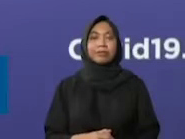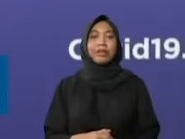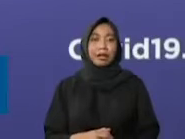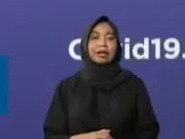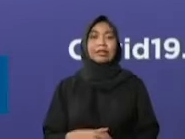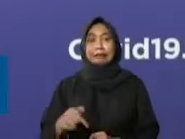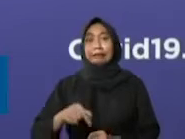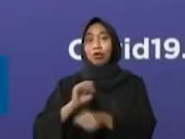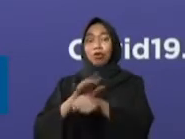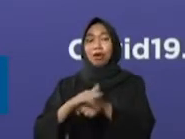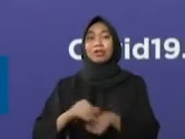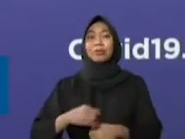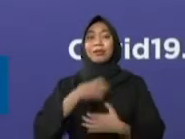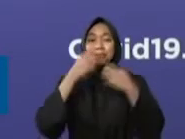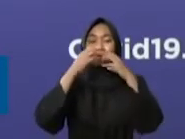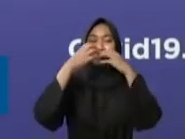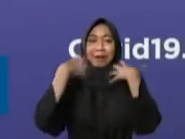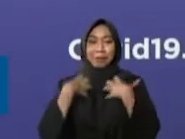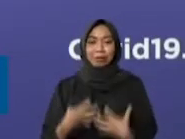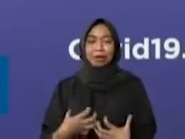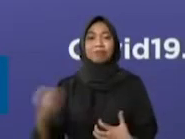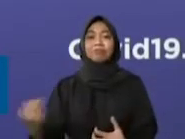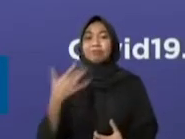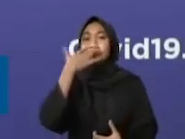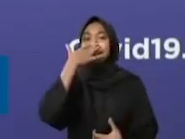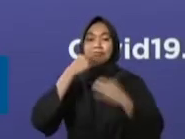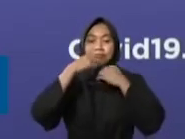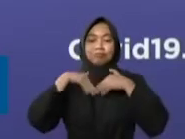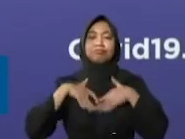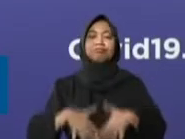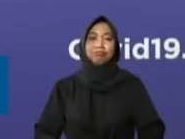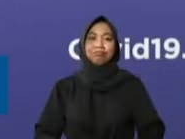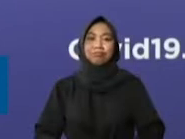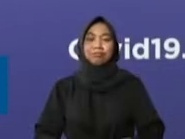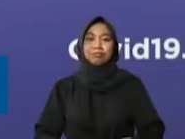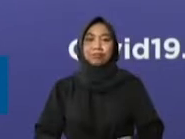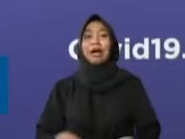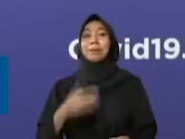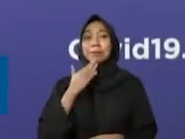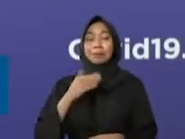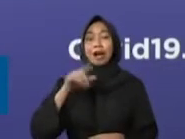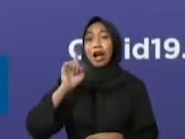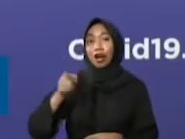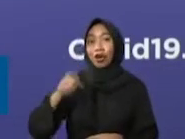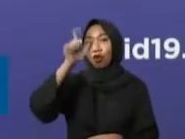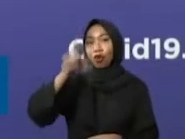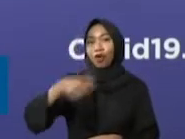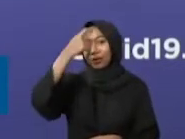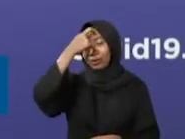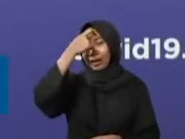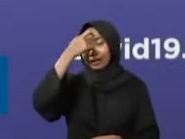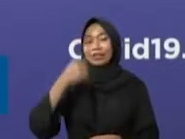infeksi saluran pernafasan Oleh karena itu pada orang yang sakit pasti kita akan dapatkan virus ini di sepanjang